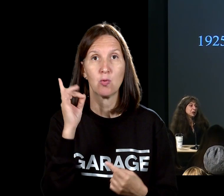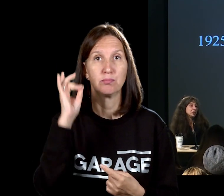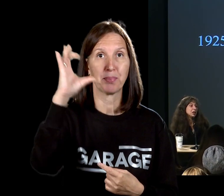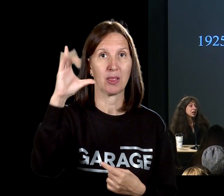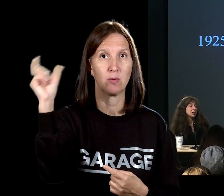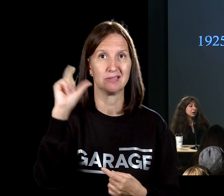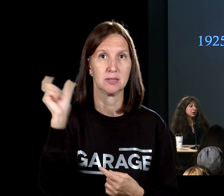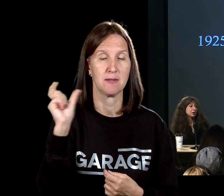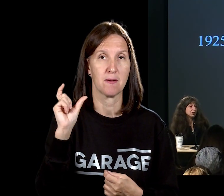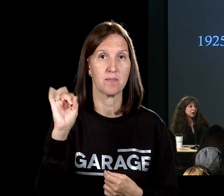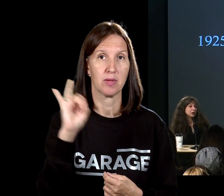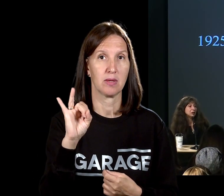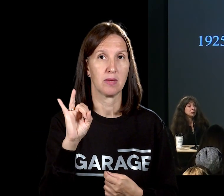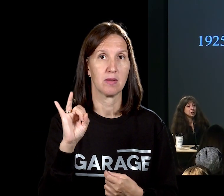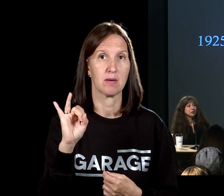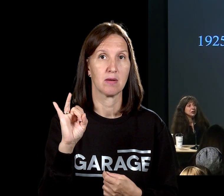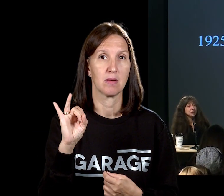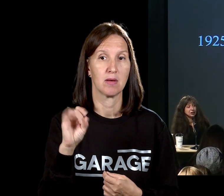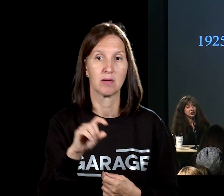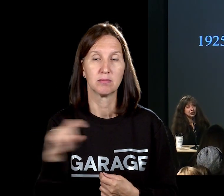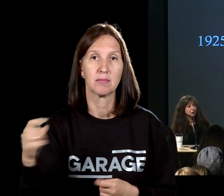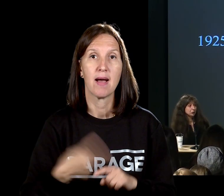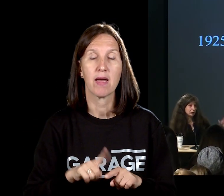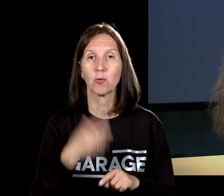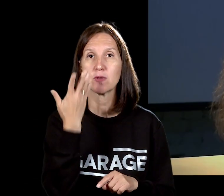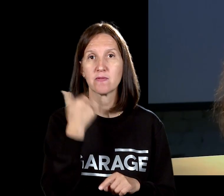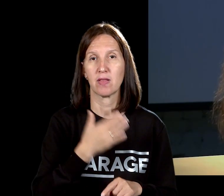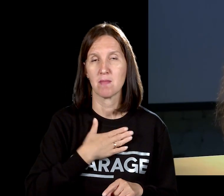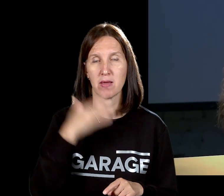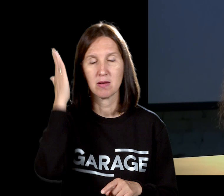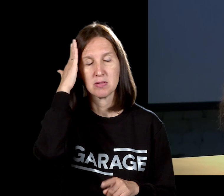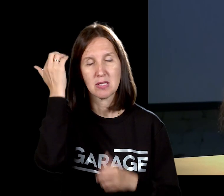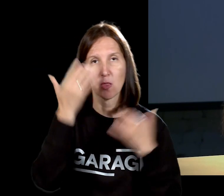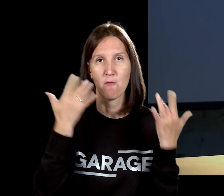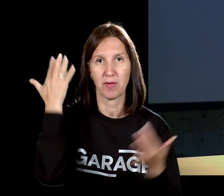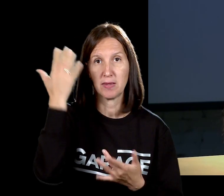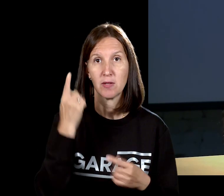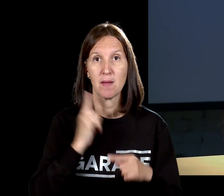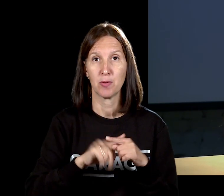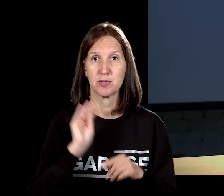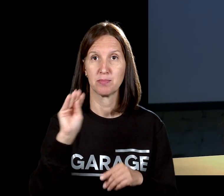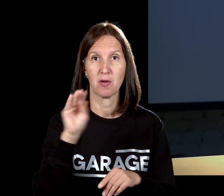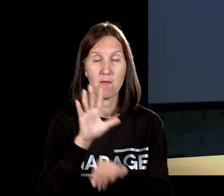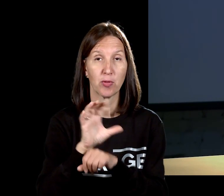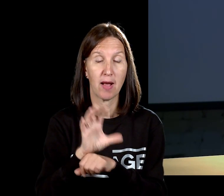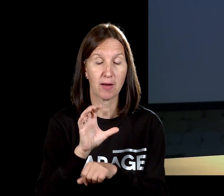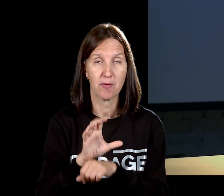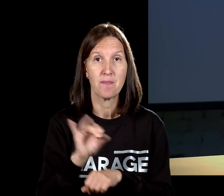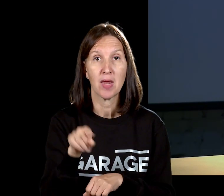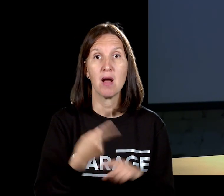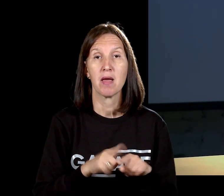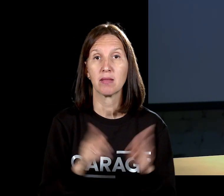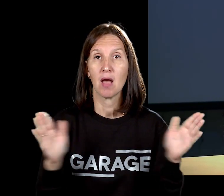которым написано «это цвет моих сновидений». И фотография. Удивительная работа, сделанная в 25-м году